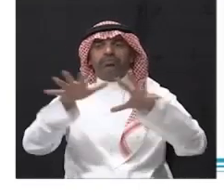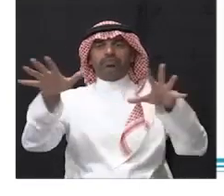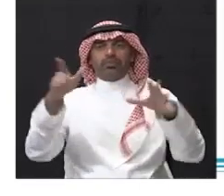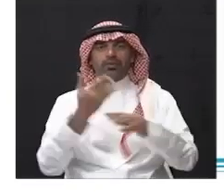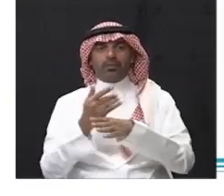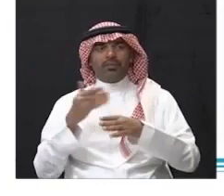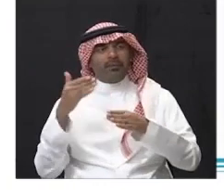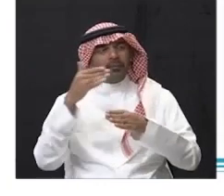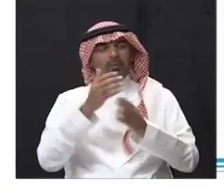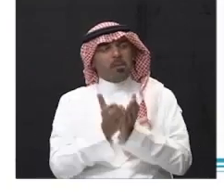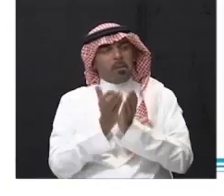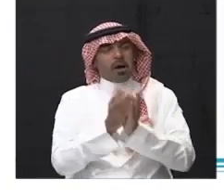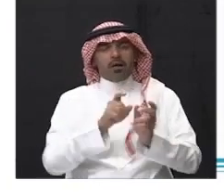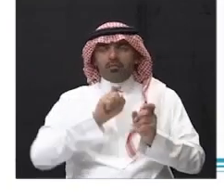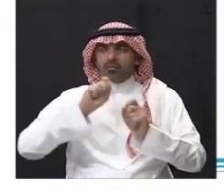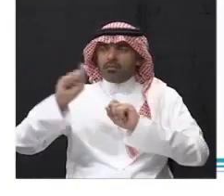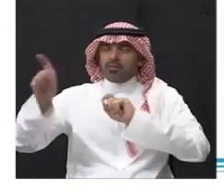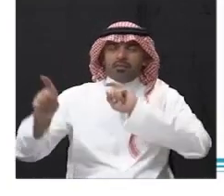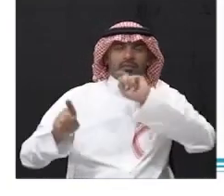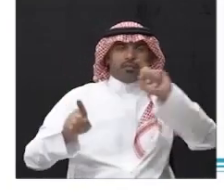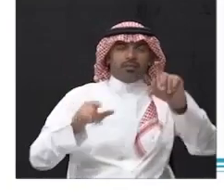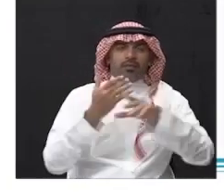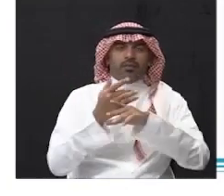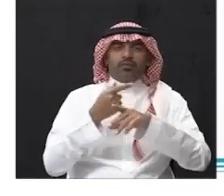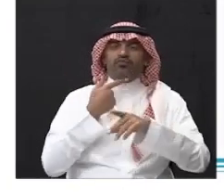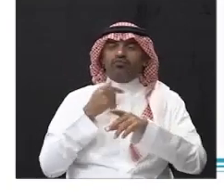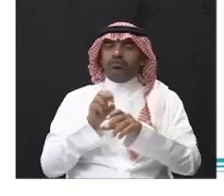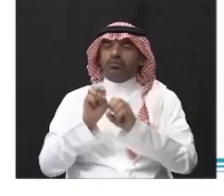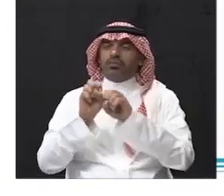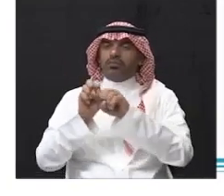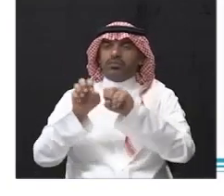الأوروبيين في نشر ديانتهم.